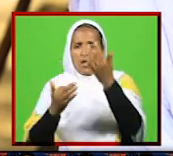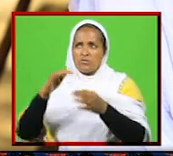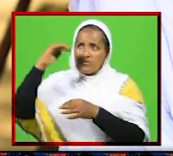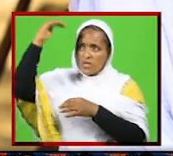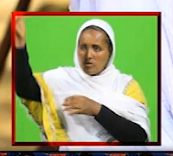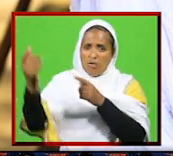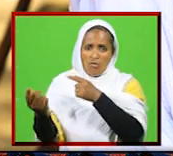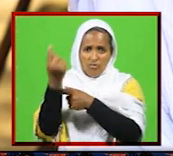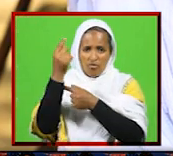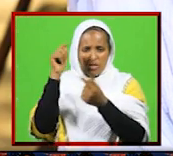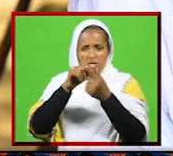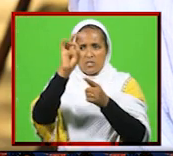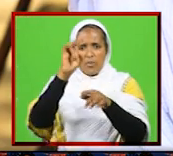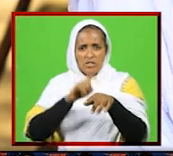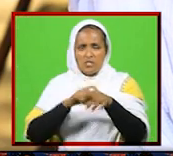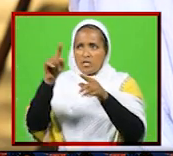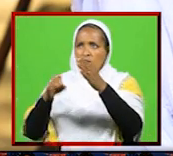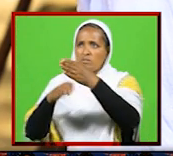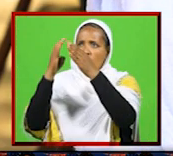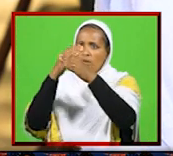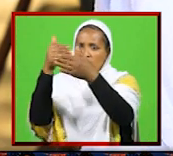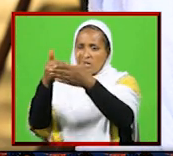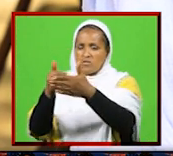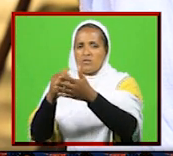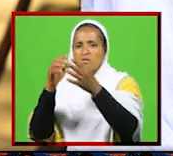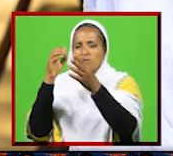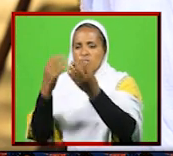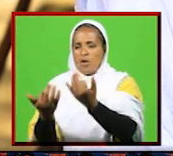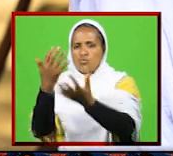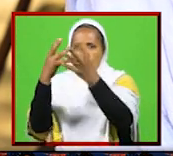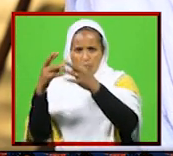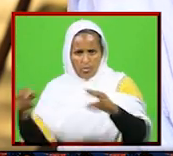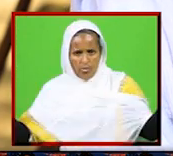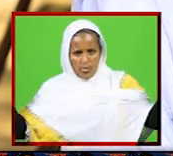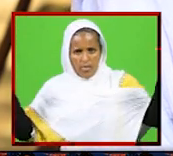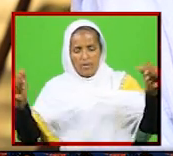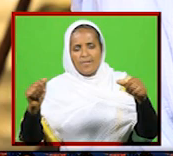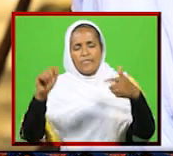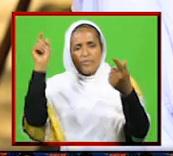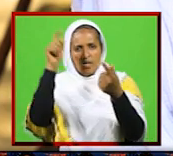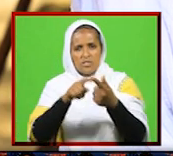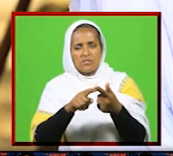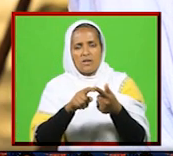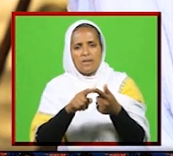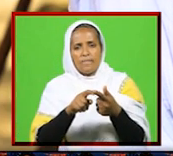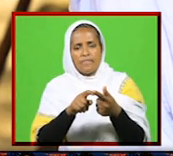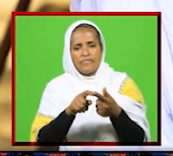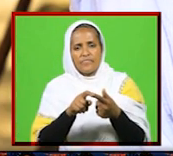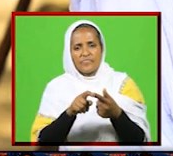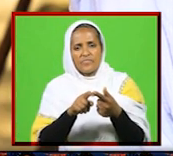እሳትም ከሰሜን ከተከዜ እየተነሳ እስከ 7 ጊዜ እዚህ አፋፉ እየወጣ እዚህ ሲደርስ ይጠፋ ነበር ይባላል እና